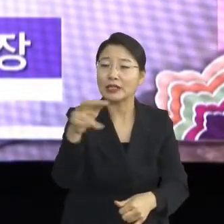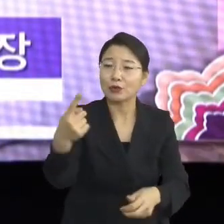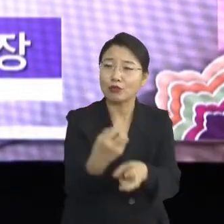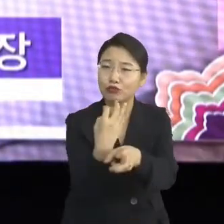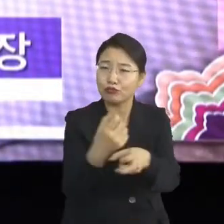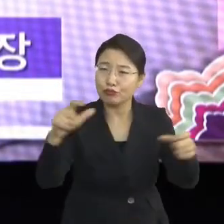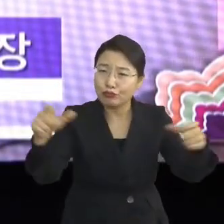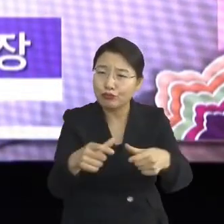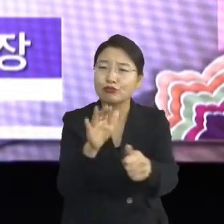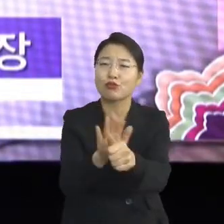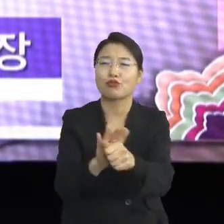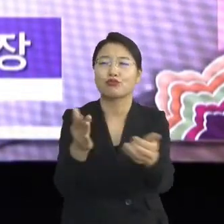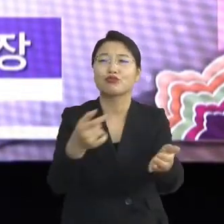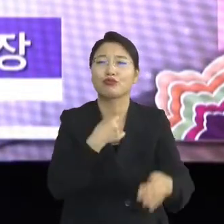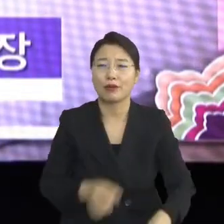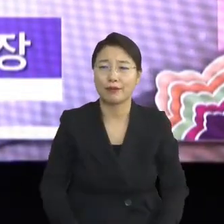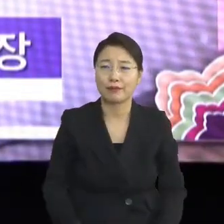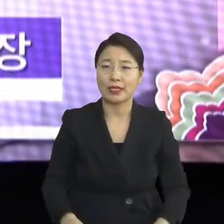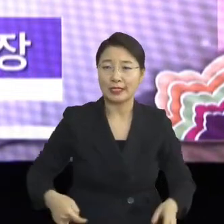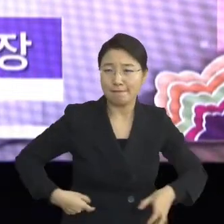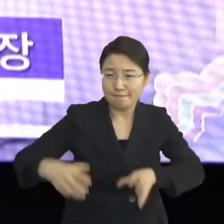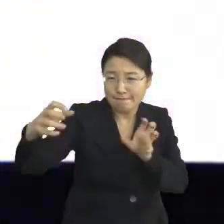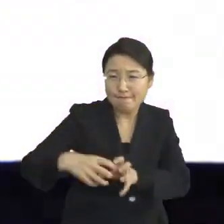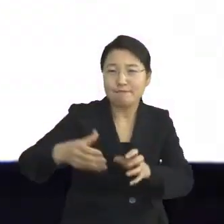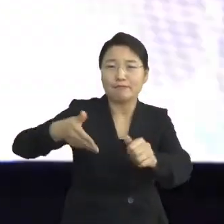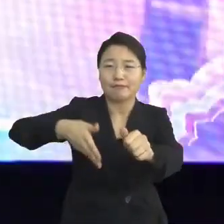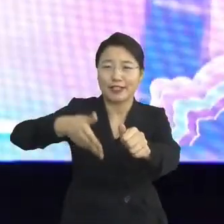합니다. 우리 주민들이 함께 해주십시오.